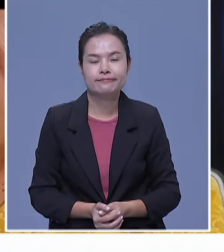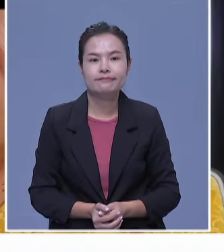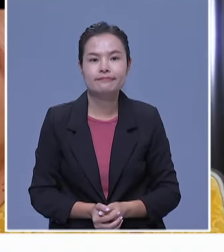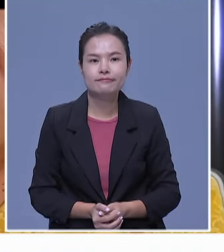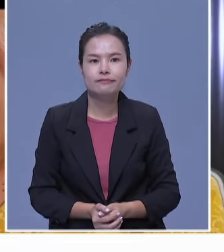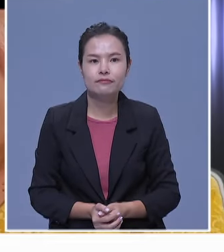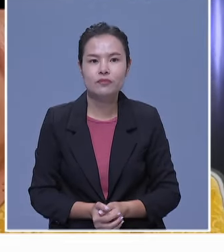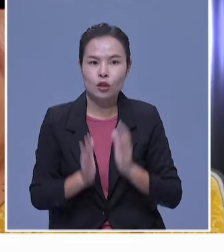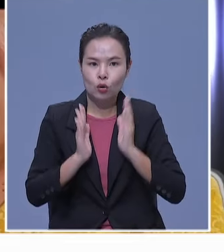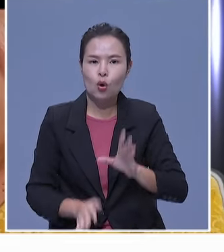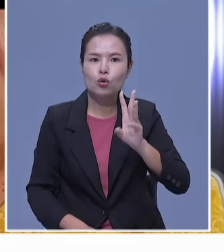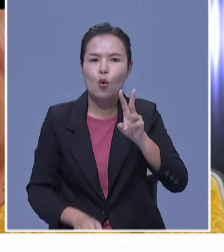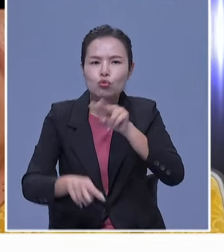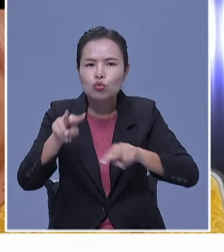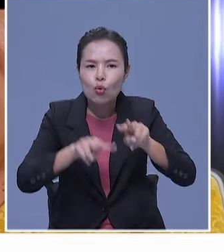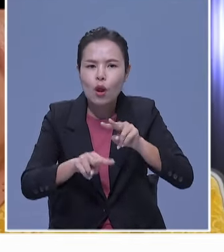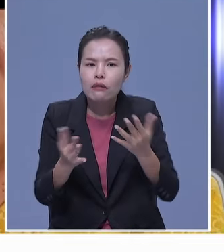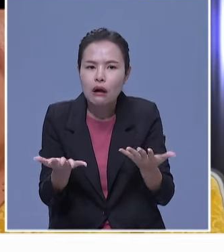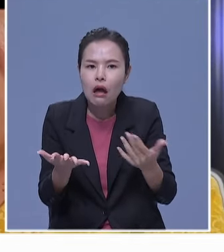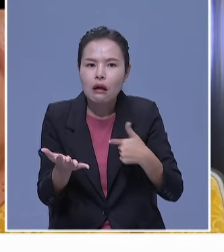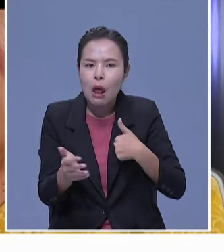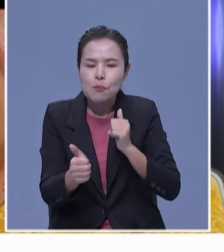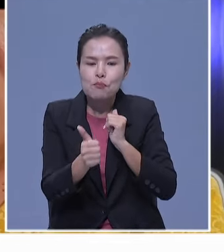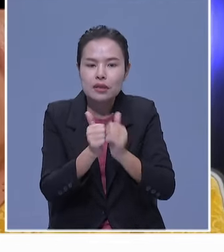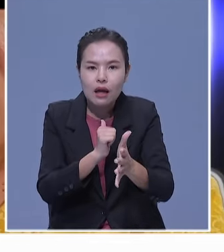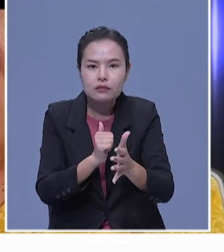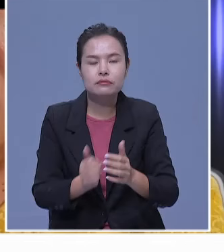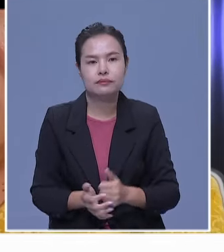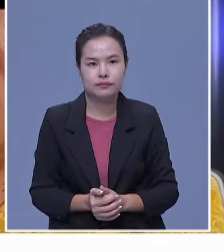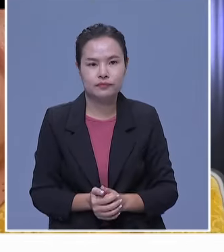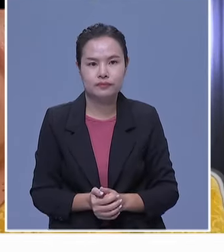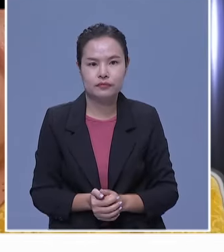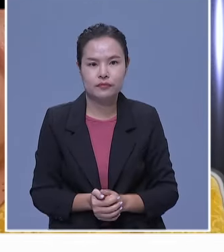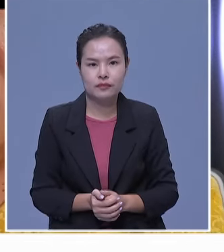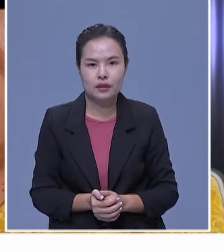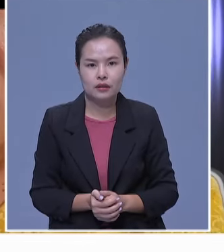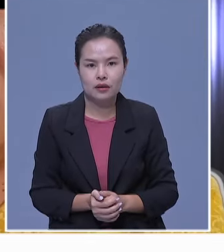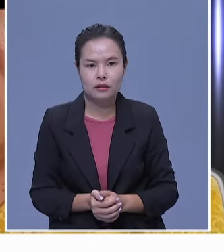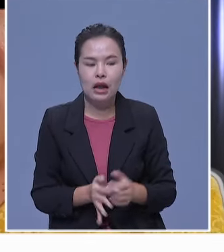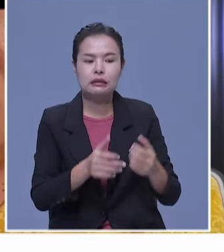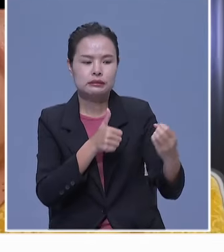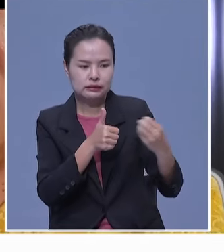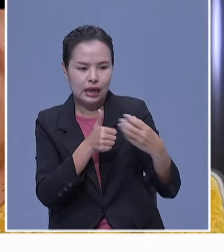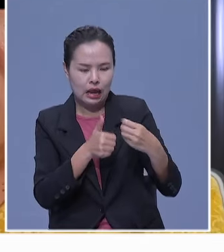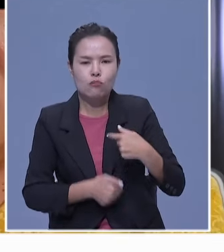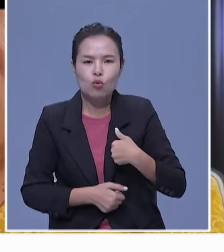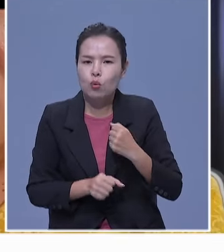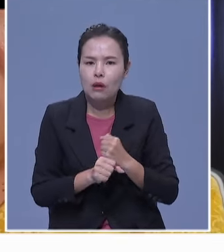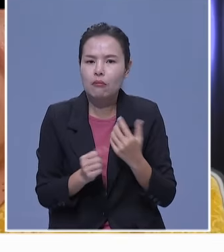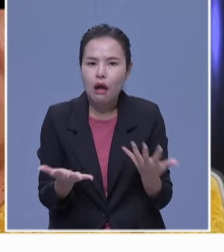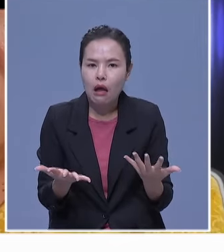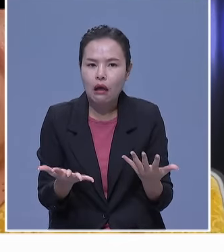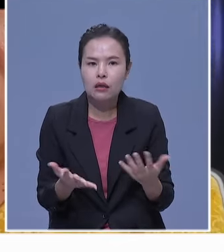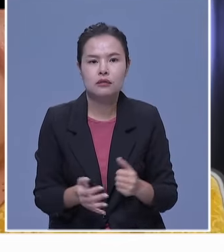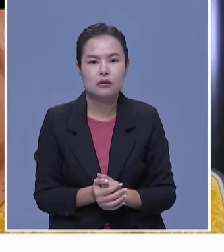ประมาณ6คนจะดูแลเขายังไงตอนนี้เลยเพราะจะไม่ทันแล้ว ก็ท่านช่วยชี้แนะหนูหน่อยทำไงดี